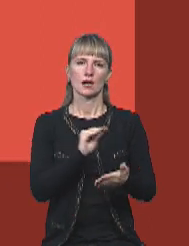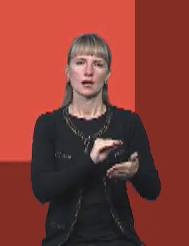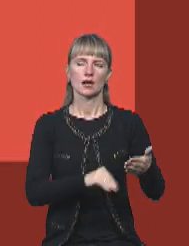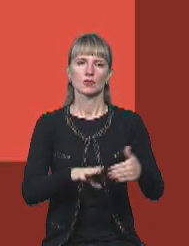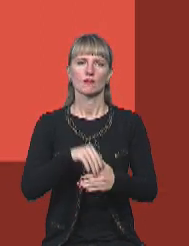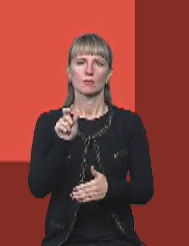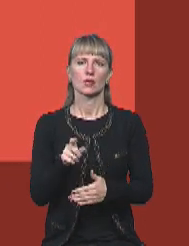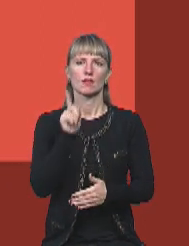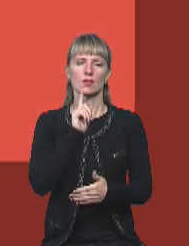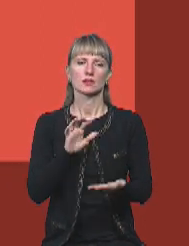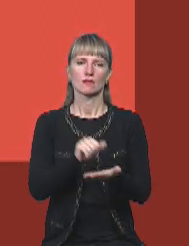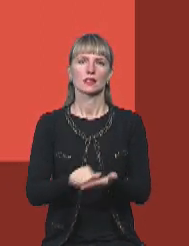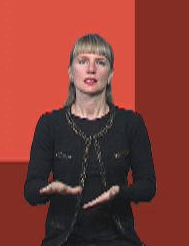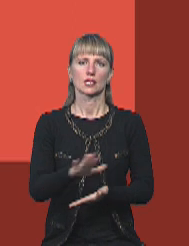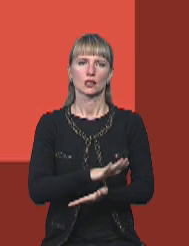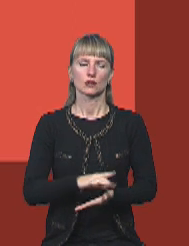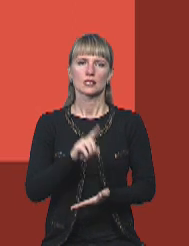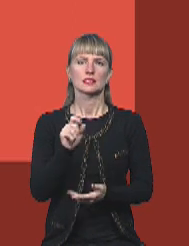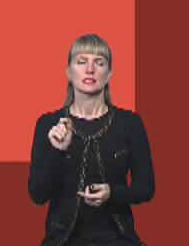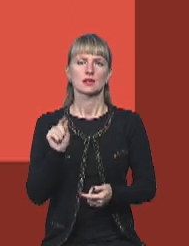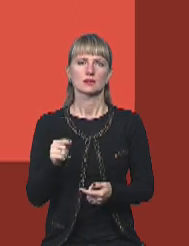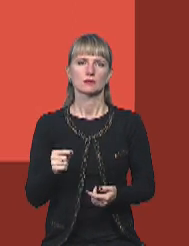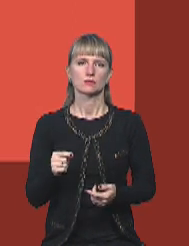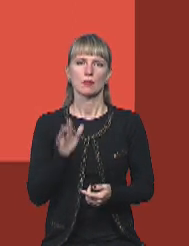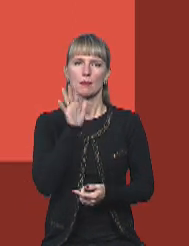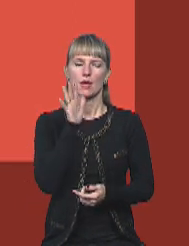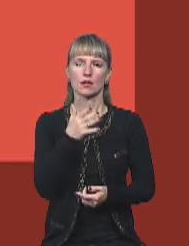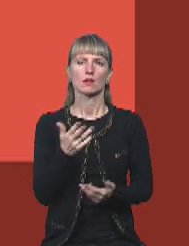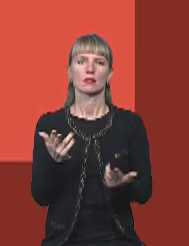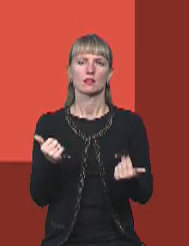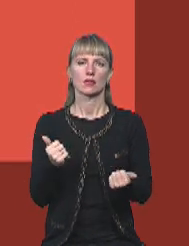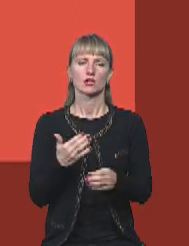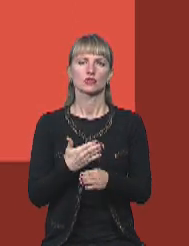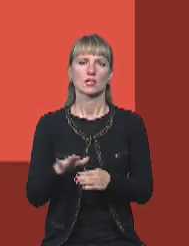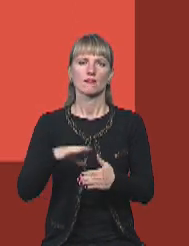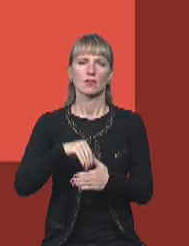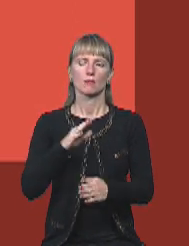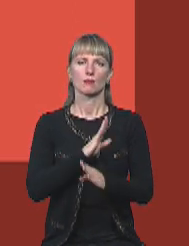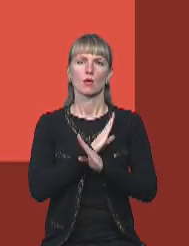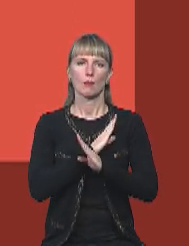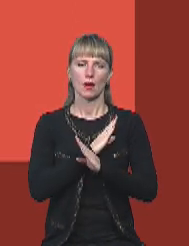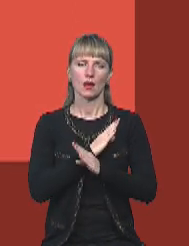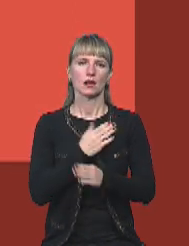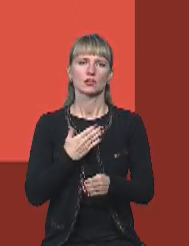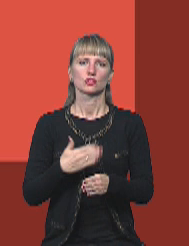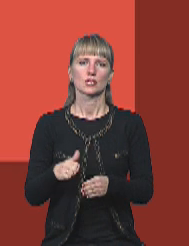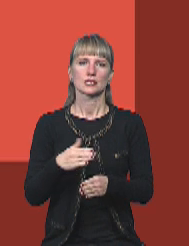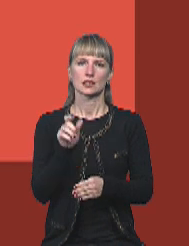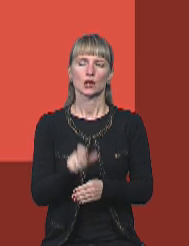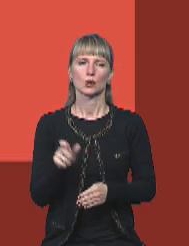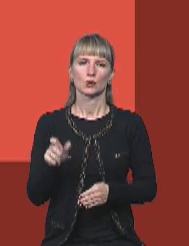тимчасово окупованих територіях, тому що за ці вже 5 років, звичайно, що частина виборців померла, частина